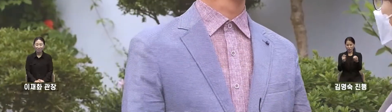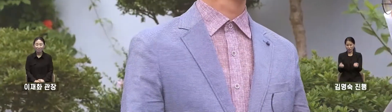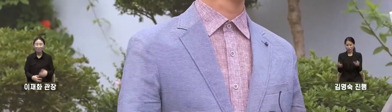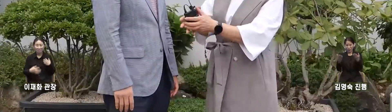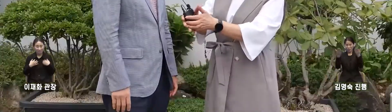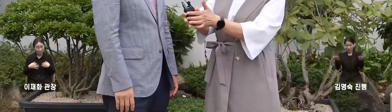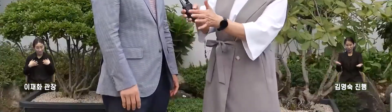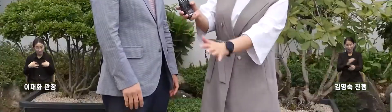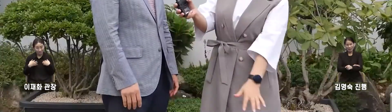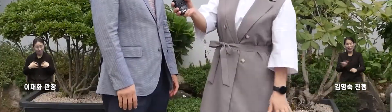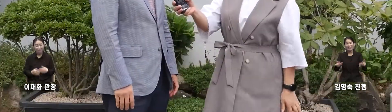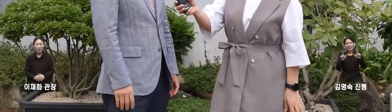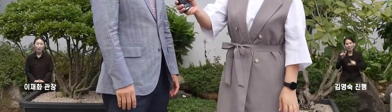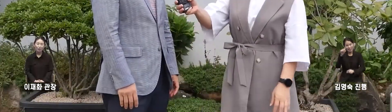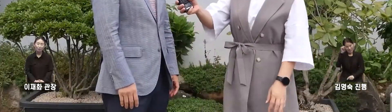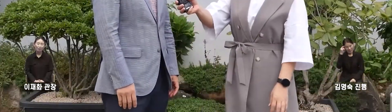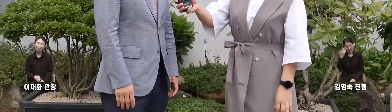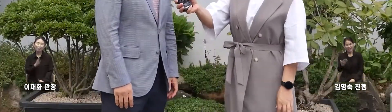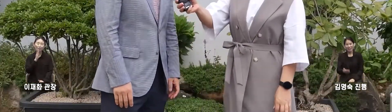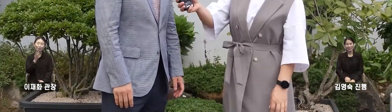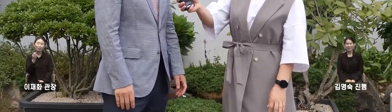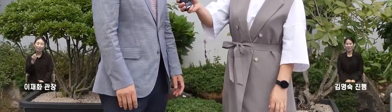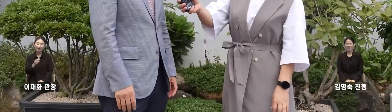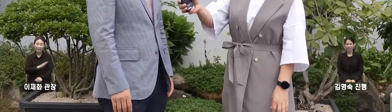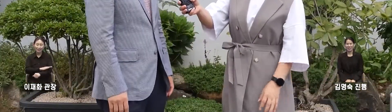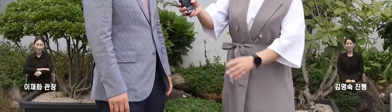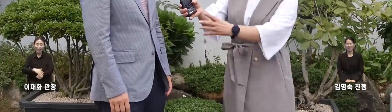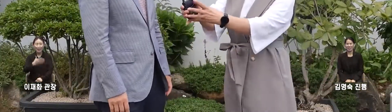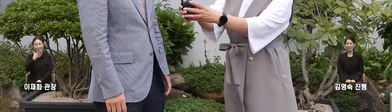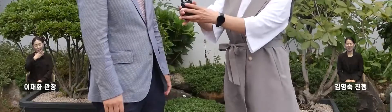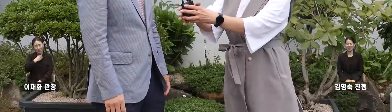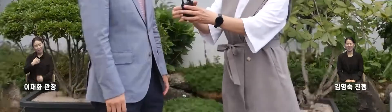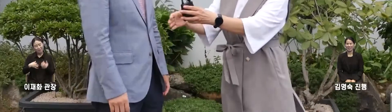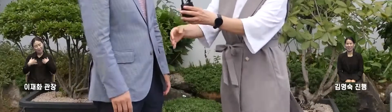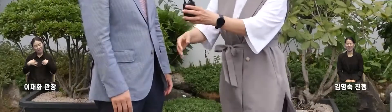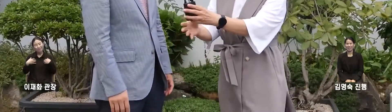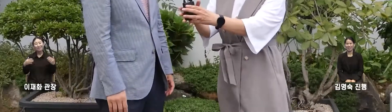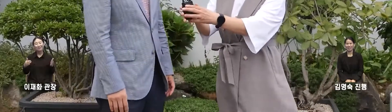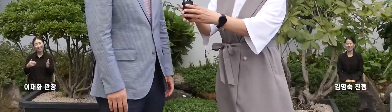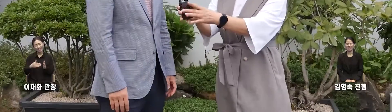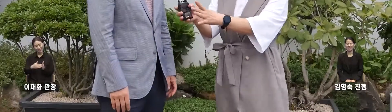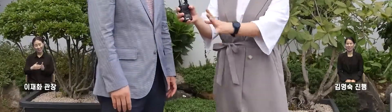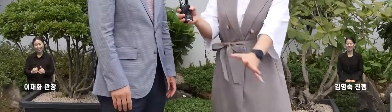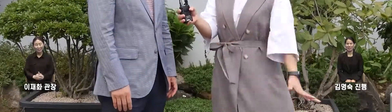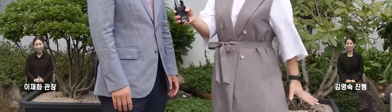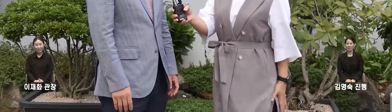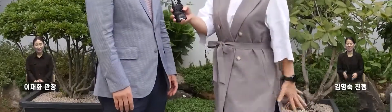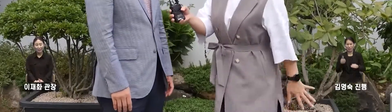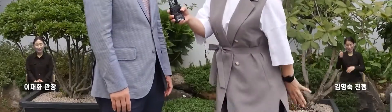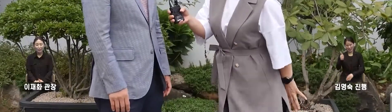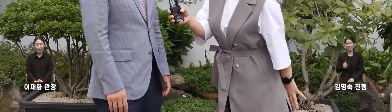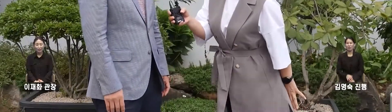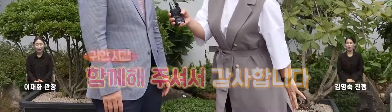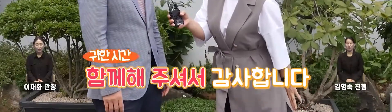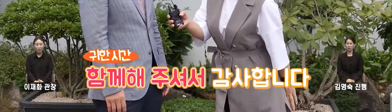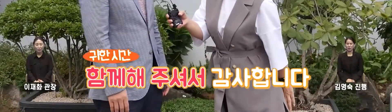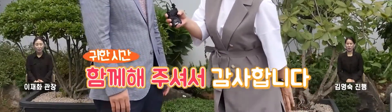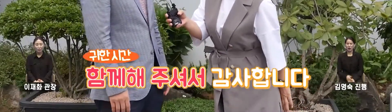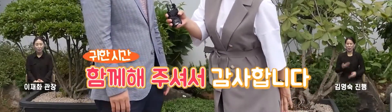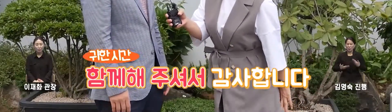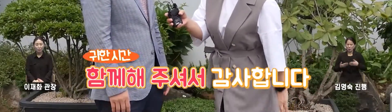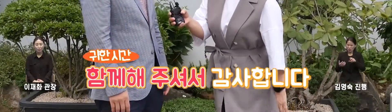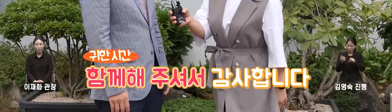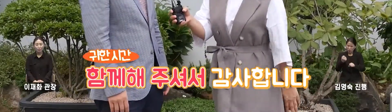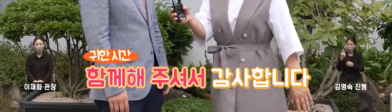추석 명절 잘 보내셨어요? 예, 뭐 잘 보내고 왔습니다. 예. 자, 우리 관장님, 이렇게 귀한